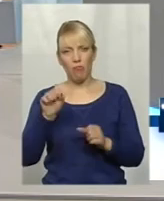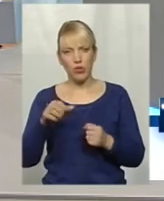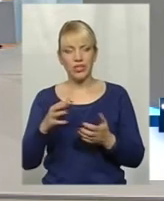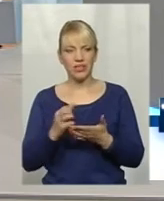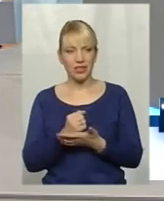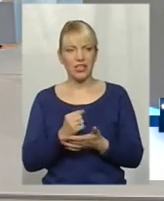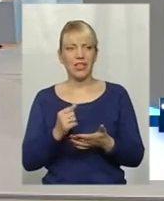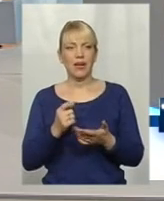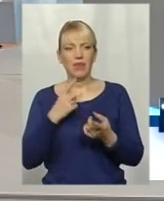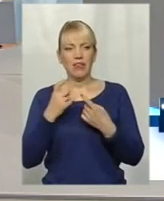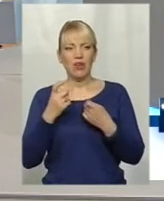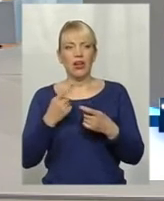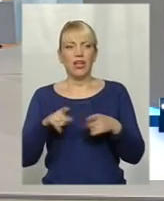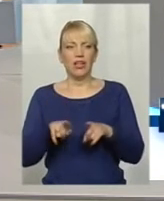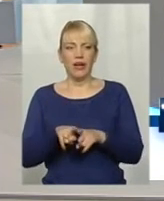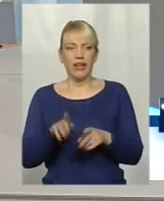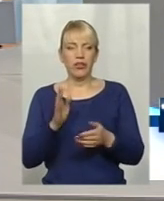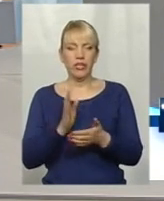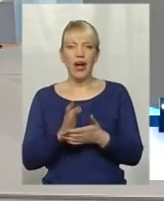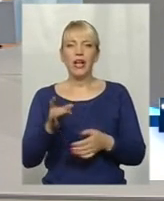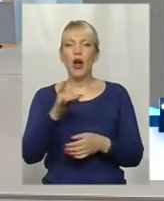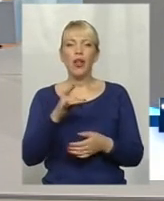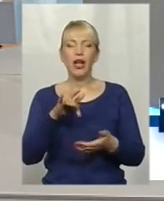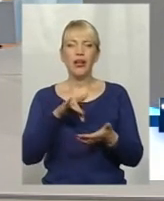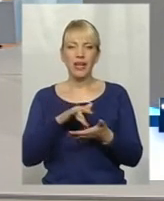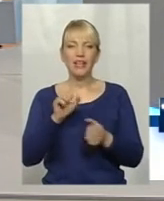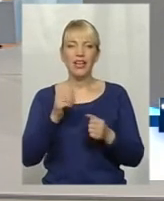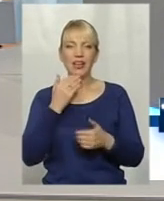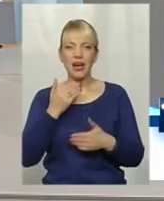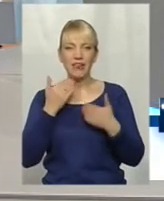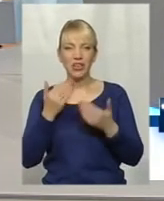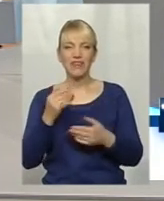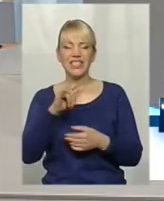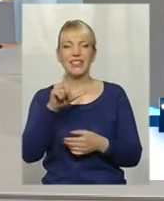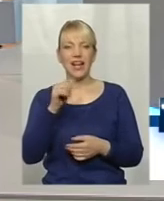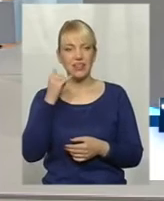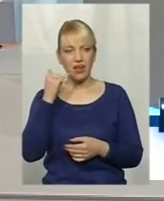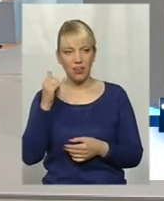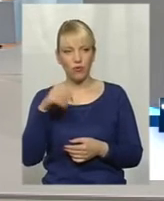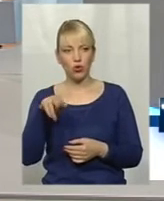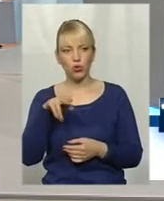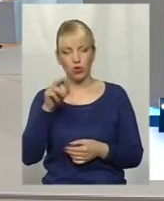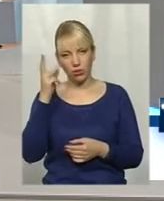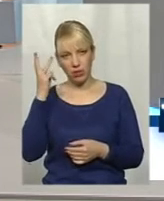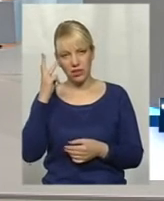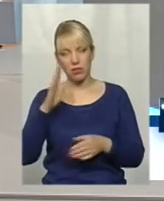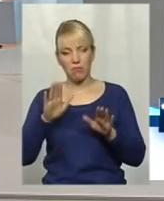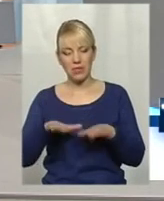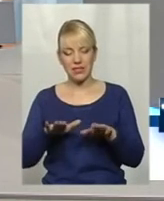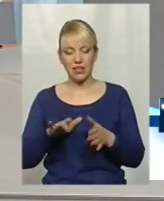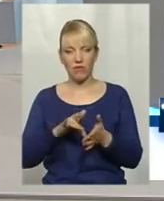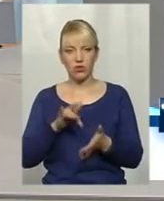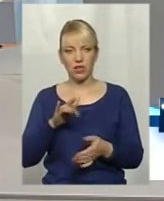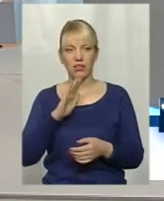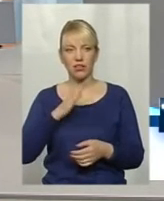є і на сайті регіонального центру, і звернувшись, наприклад, за телефоном до Хмельницького місцевого центру,